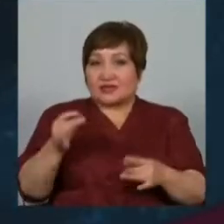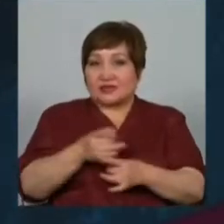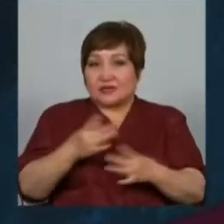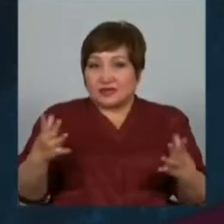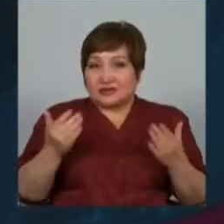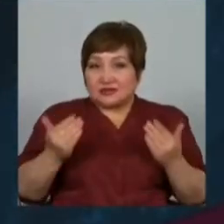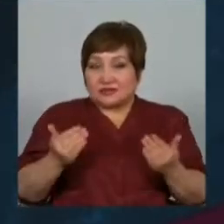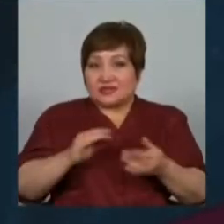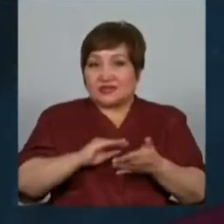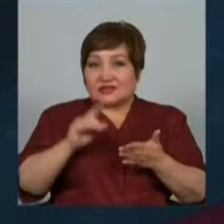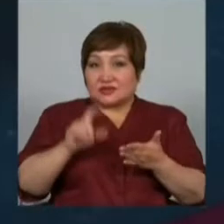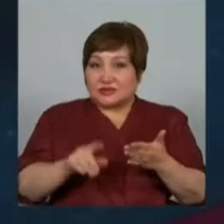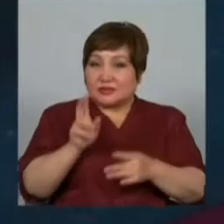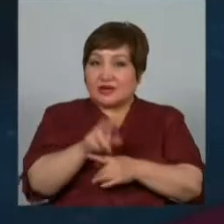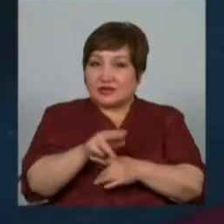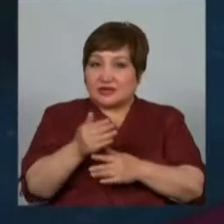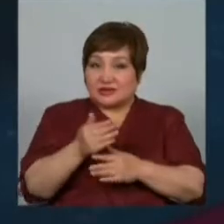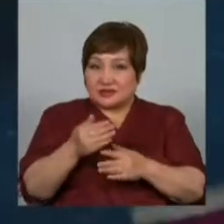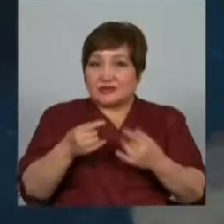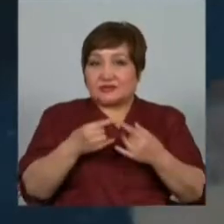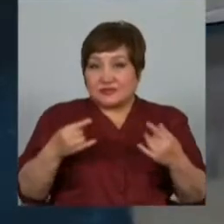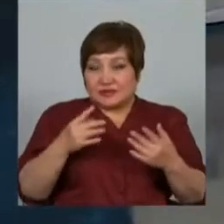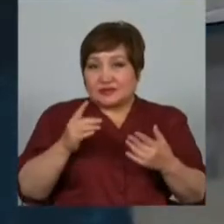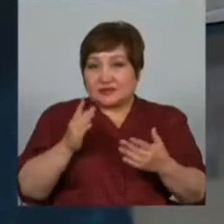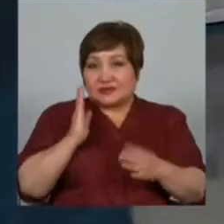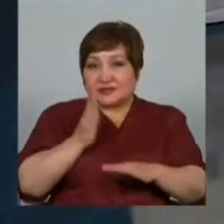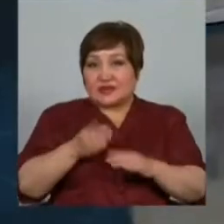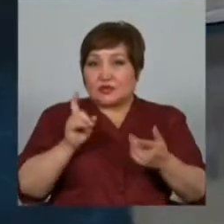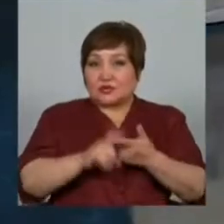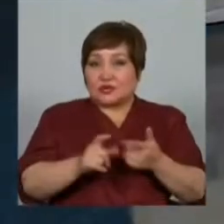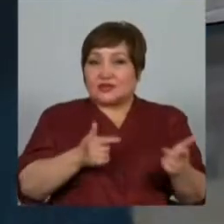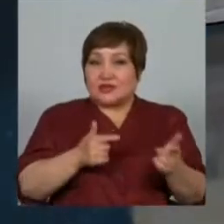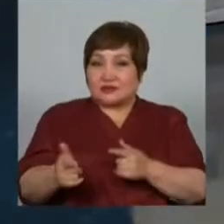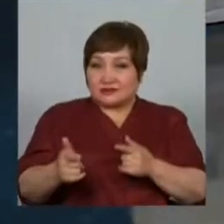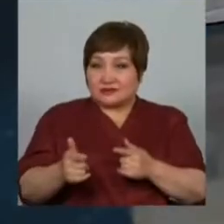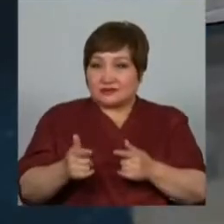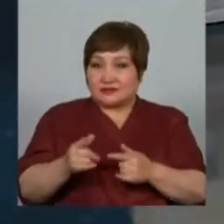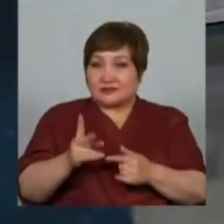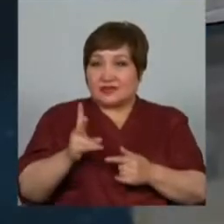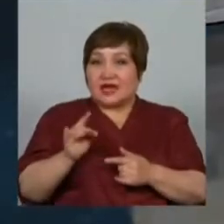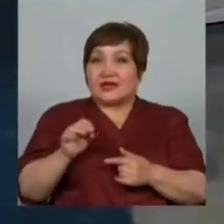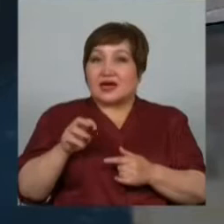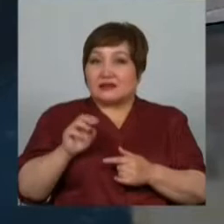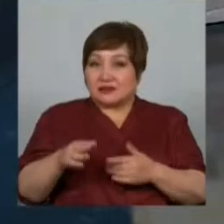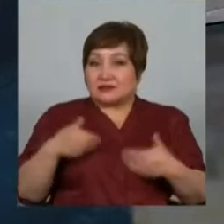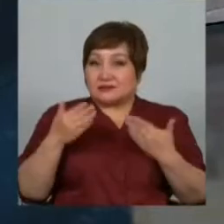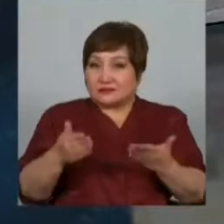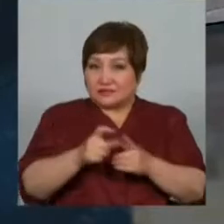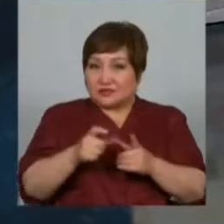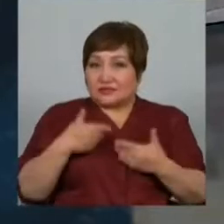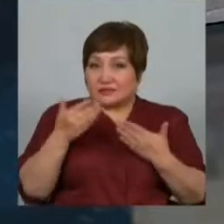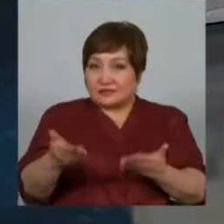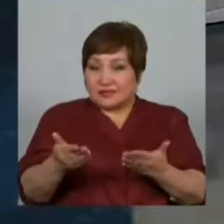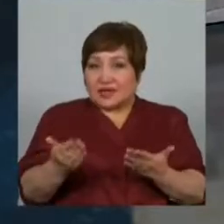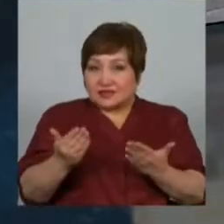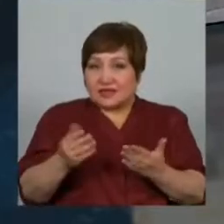Советбекұлы барған еді. Қазір студиямен тікелей қосылуға дайын. Қайрат, сөз өзіңде. Я өмір, біз дәл қазір Абай